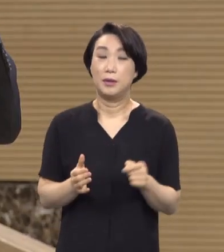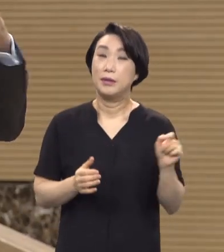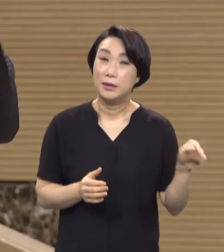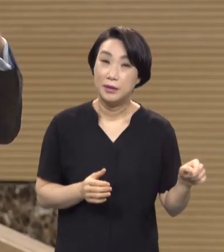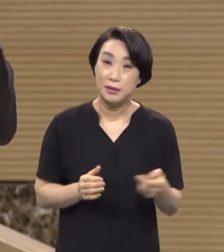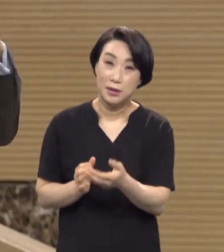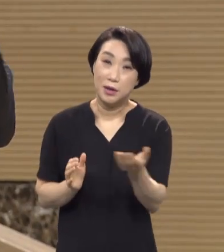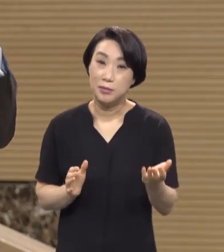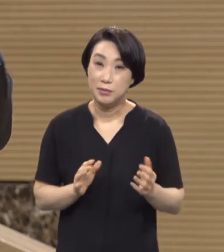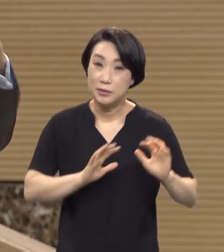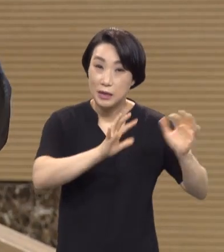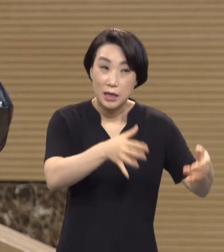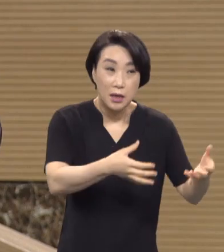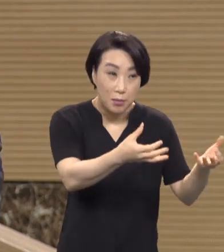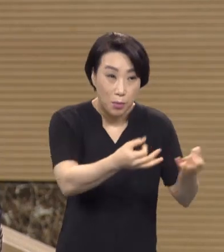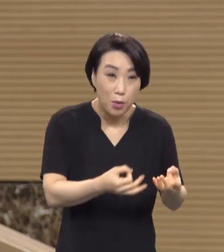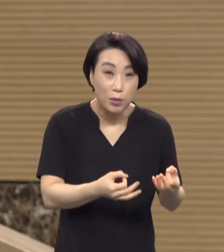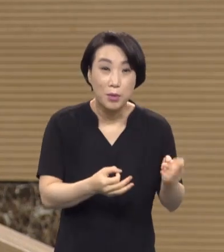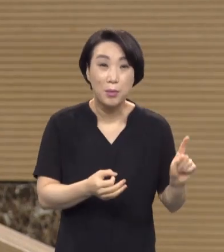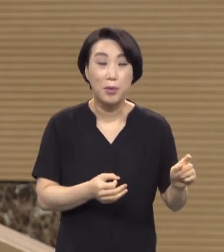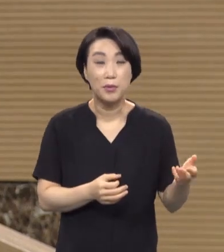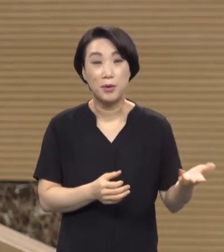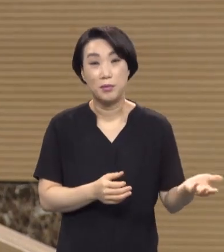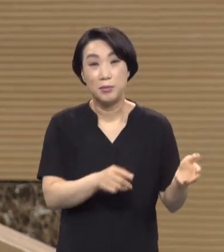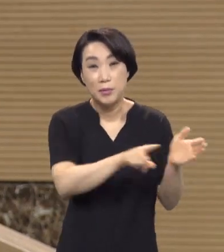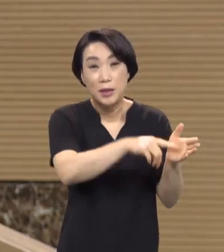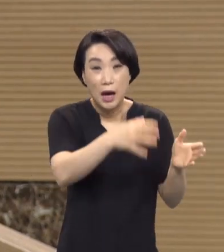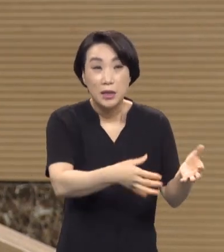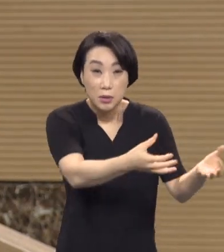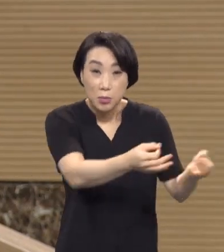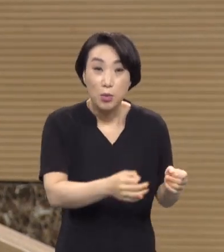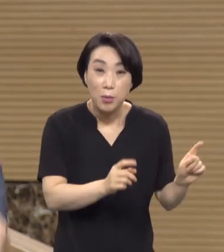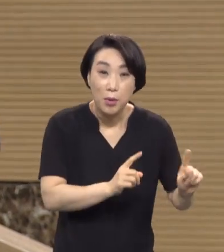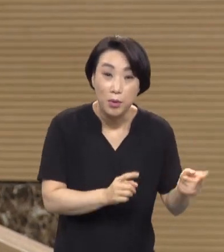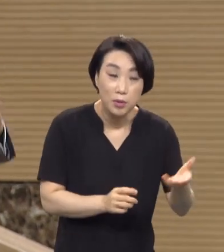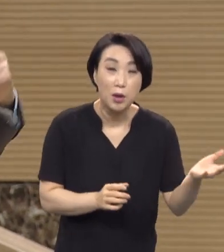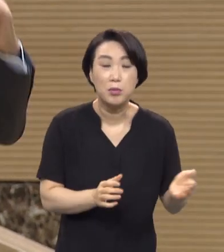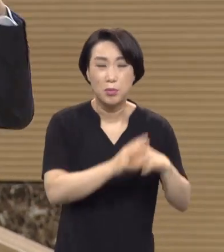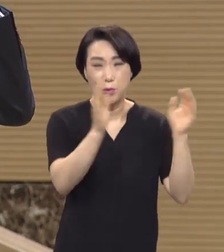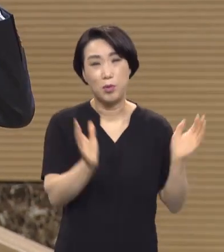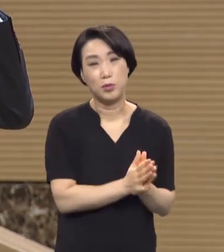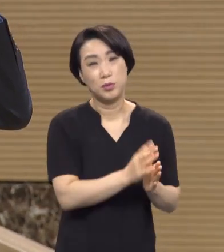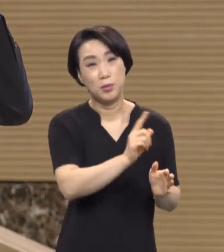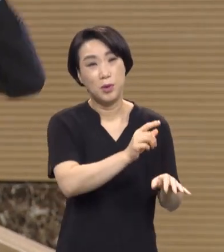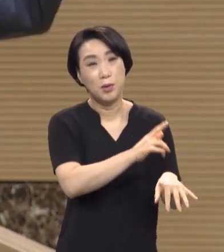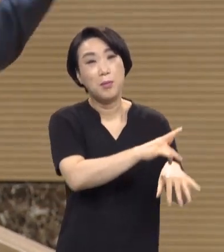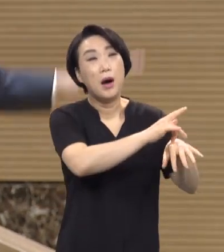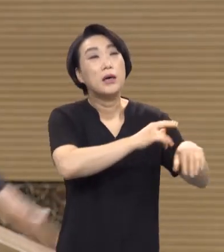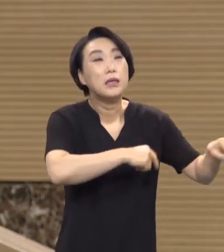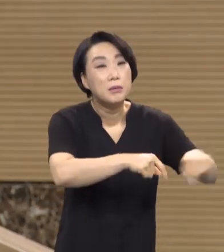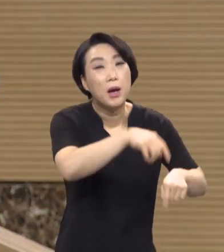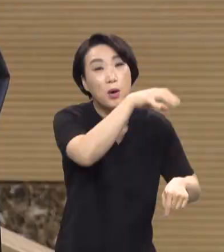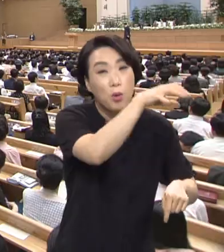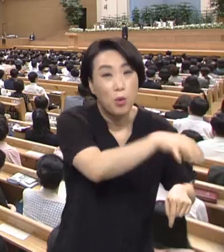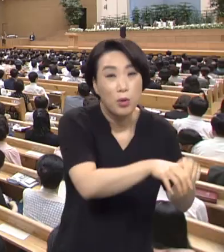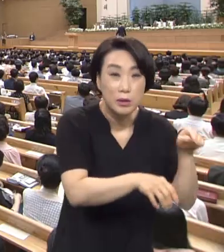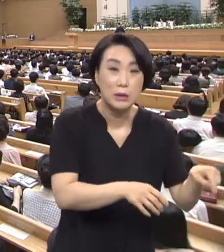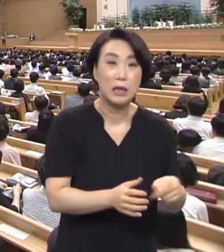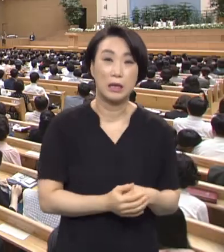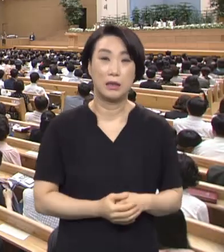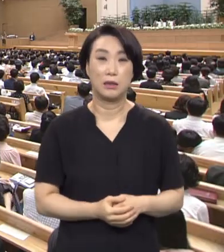이 세상이 바라보는 눈이 뭐냐 그 말이오. 세상이 뭐냐, 통틀어서 마귀가 지배하는 곳이라 이 말이오.